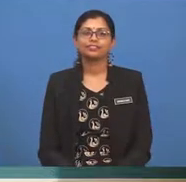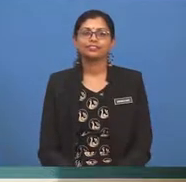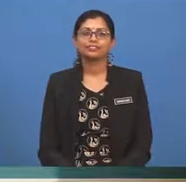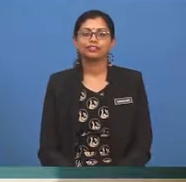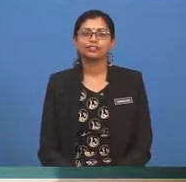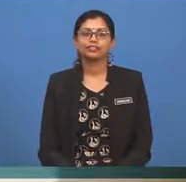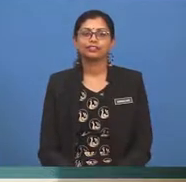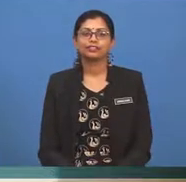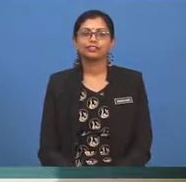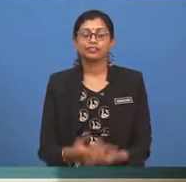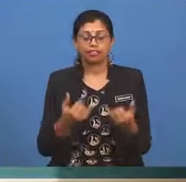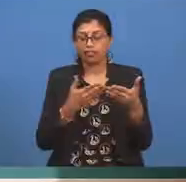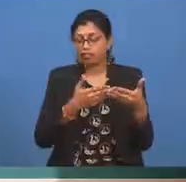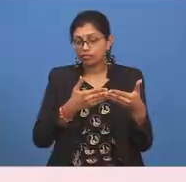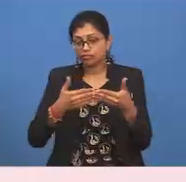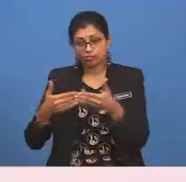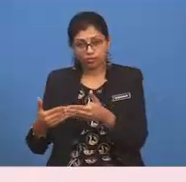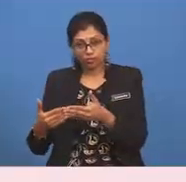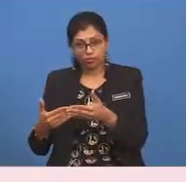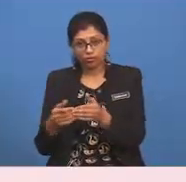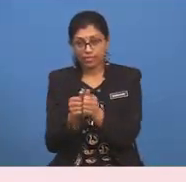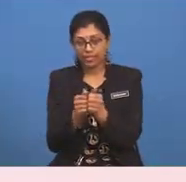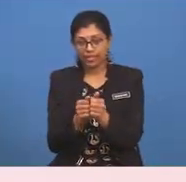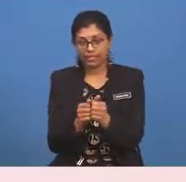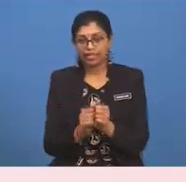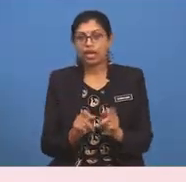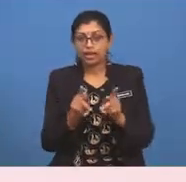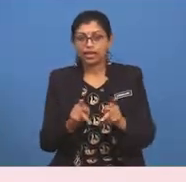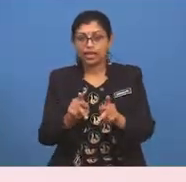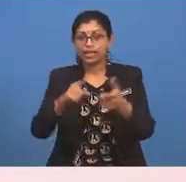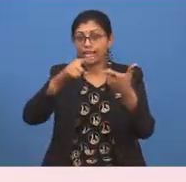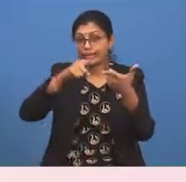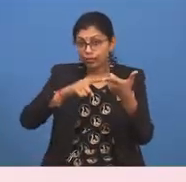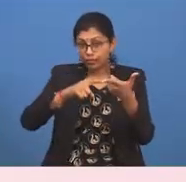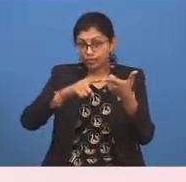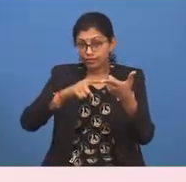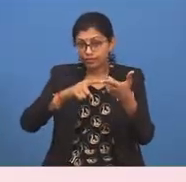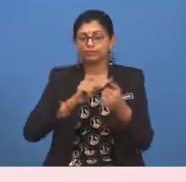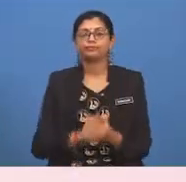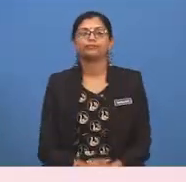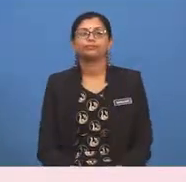Cikgu akan teruskan dengan kaedah kedua, iaitu